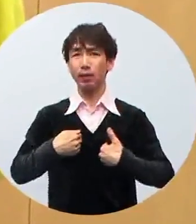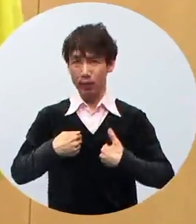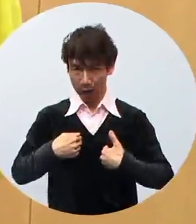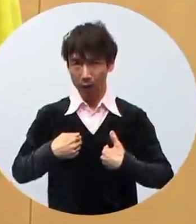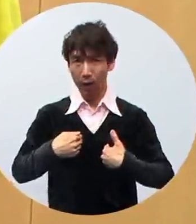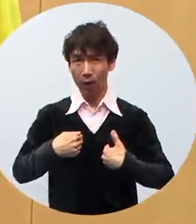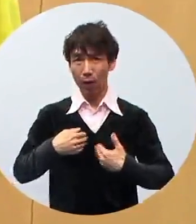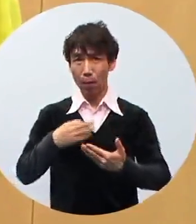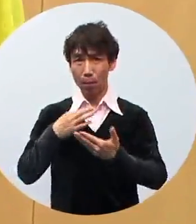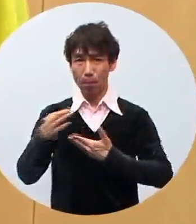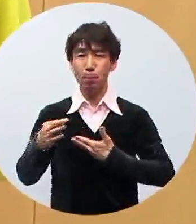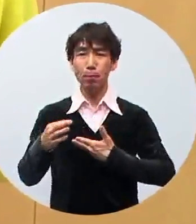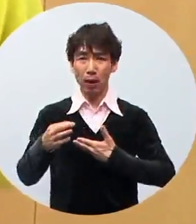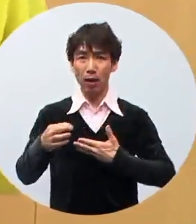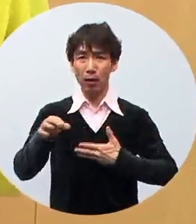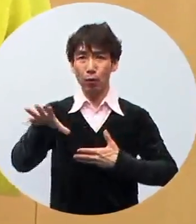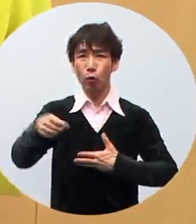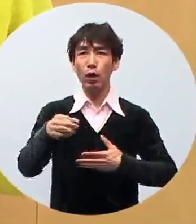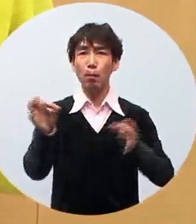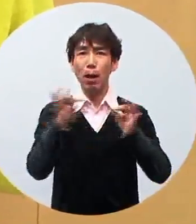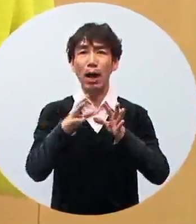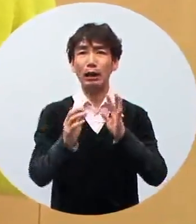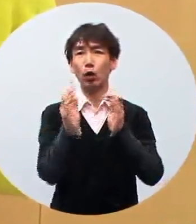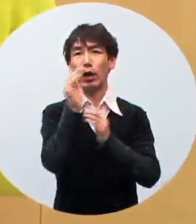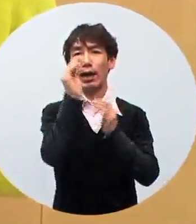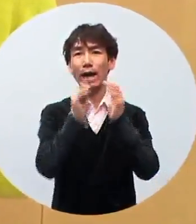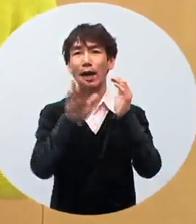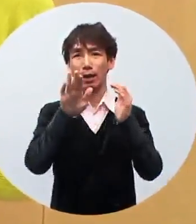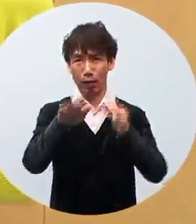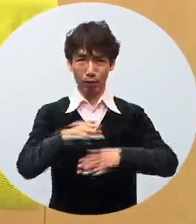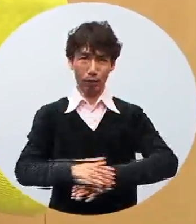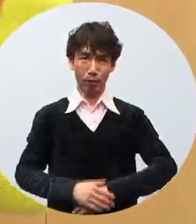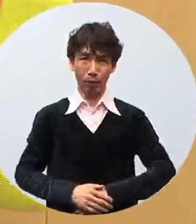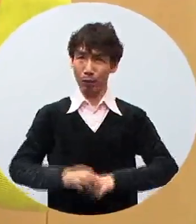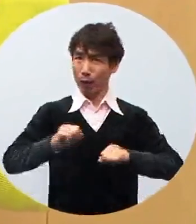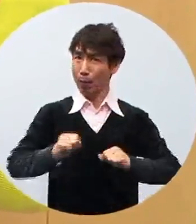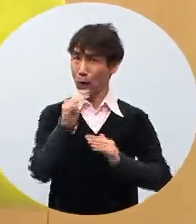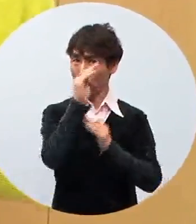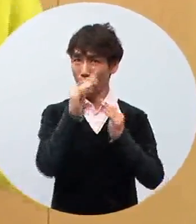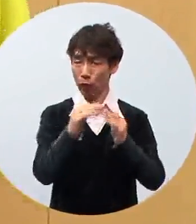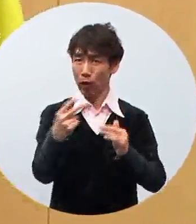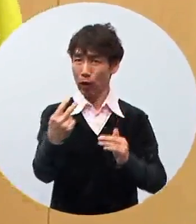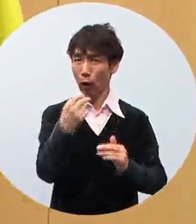でいただければと思います。 生のタケノコの方がとっても香りが豊かですよね。 はい。